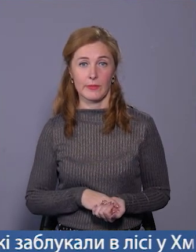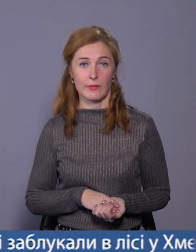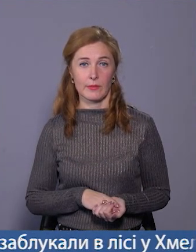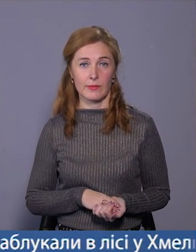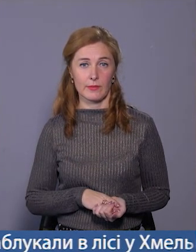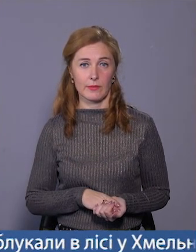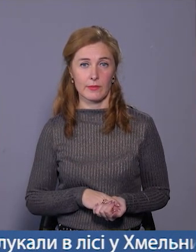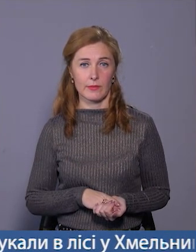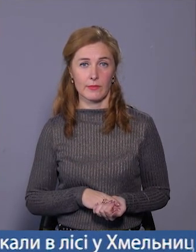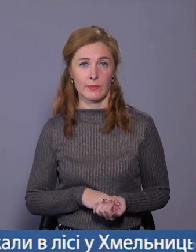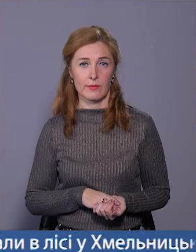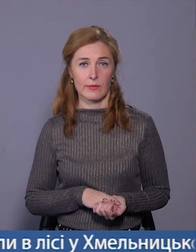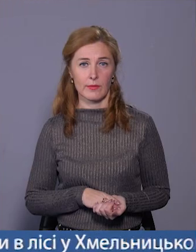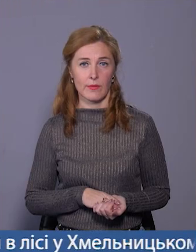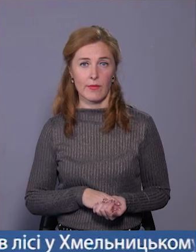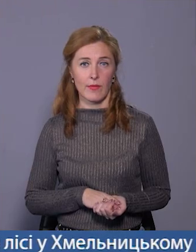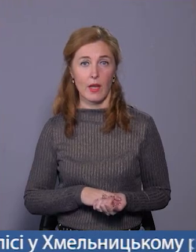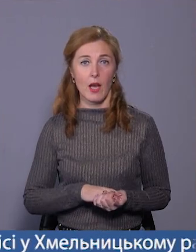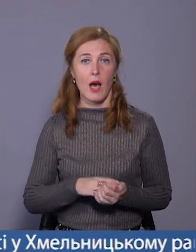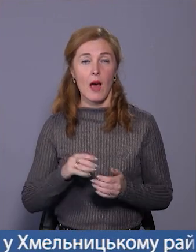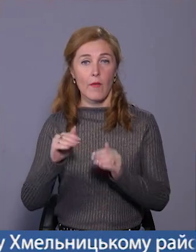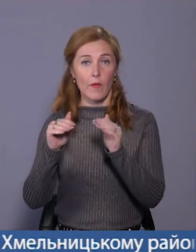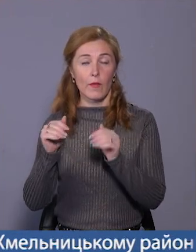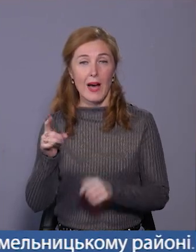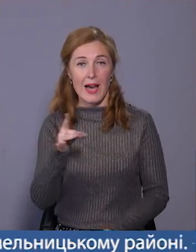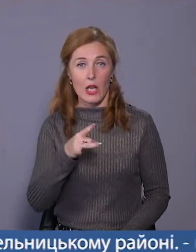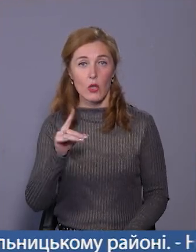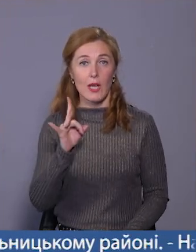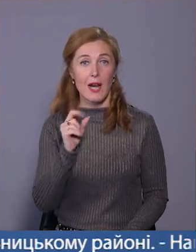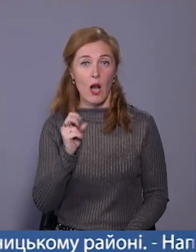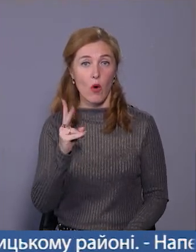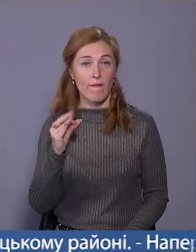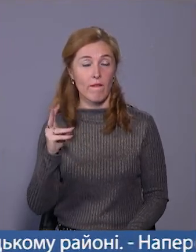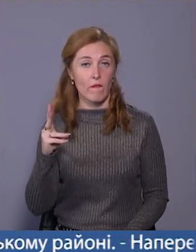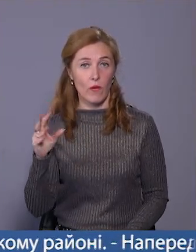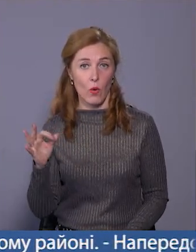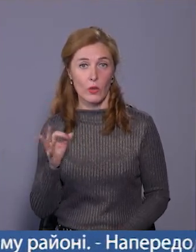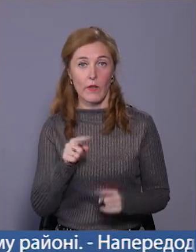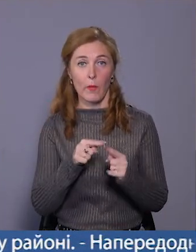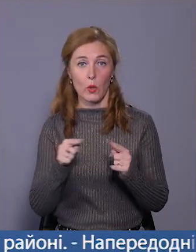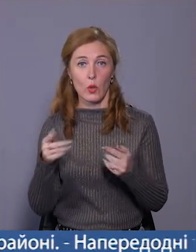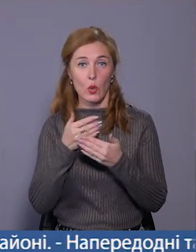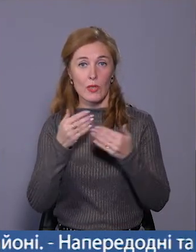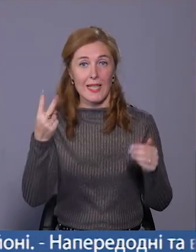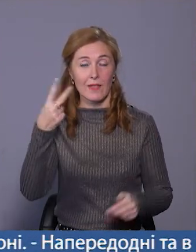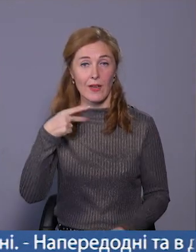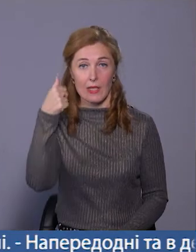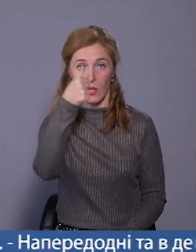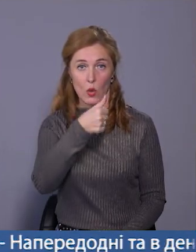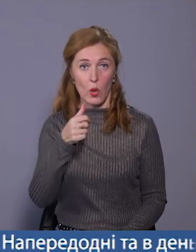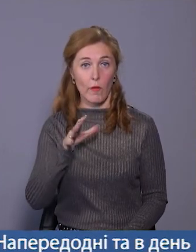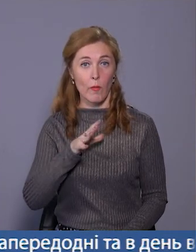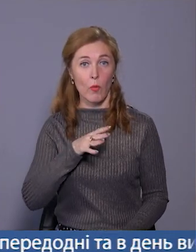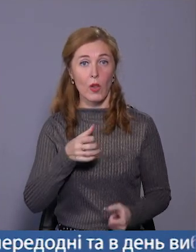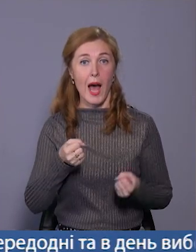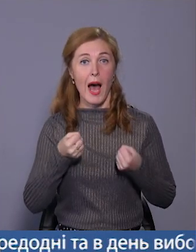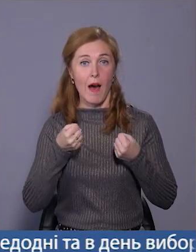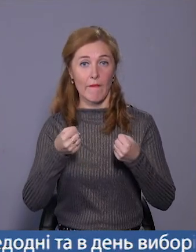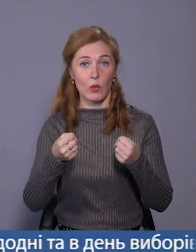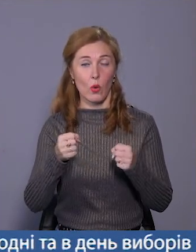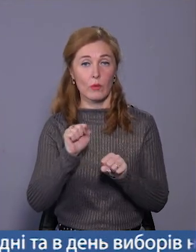Паламар. У мікрорайоні Ракове на вулиці Майборського, де упродовж останніх 20 років була автомобільна стоянка і де